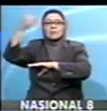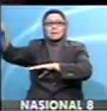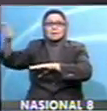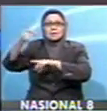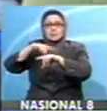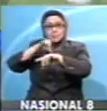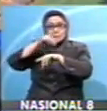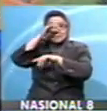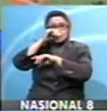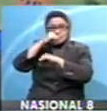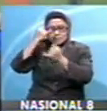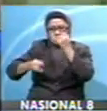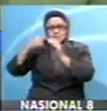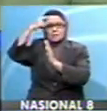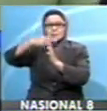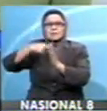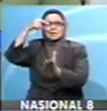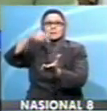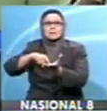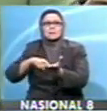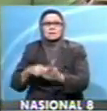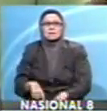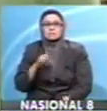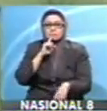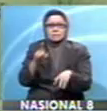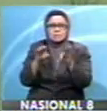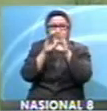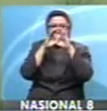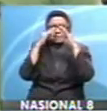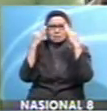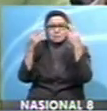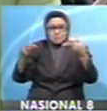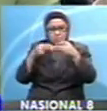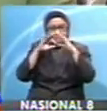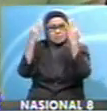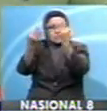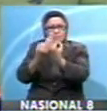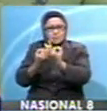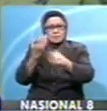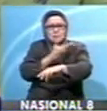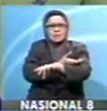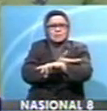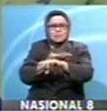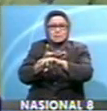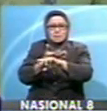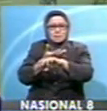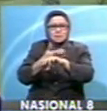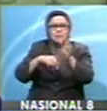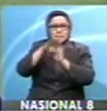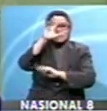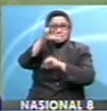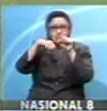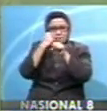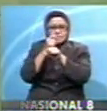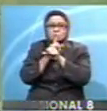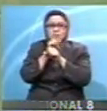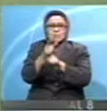Melaka Penghujung bulan nanti ikatan kekeluargaan yang terjalin lebih daripada 30 tahun yang membenarkan Wings terus